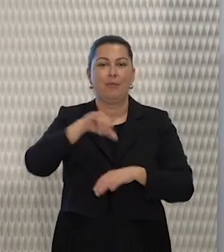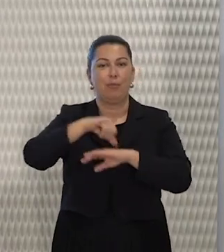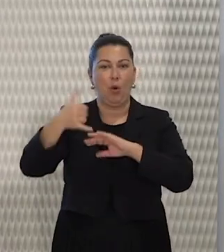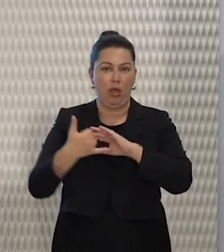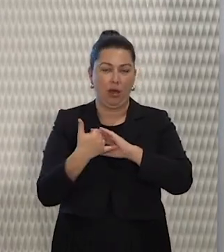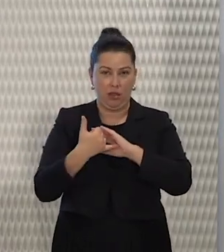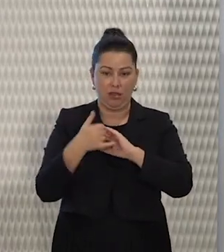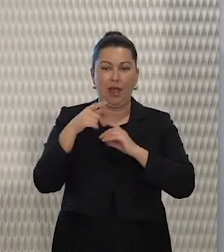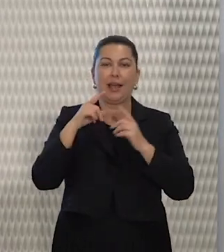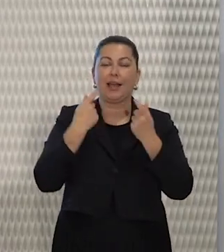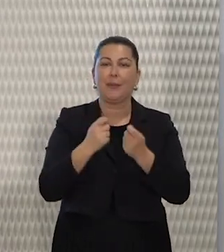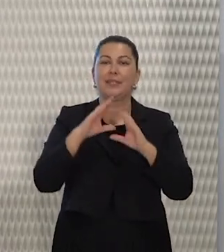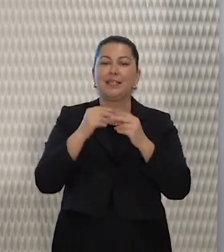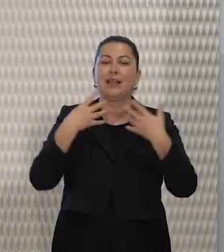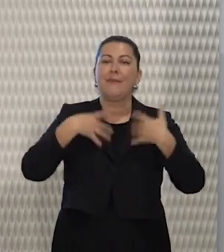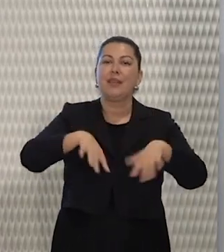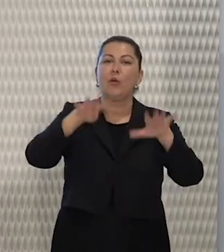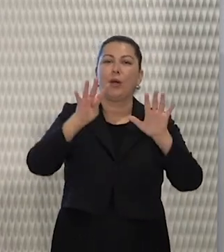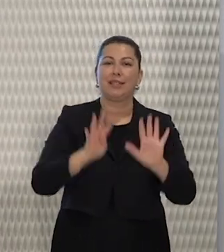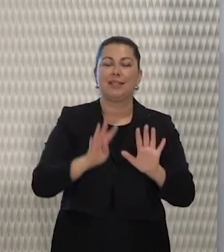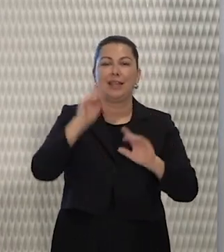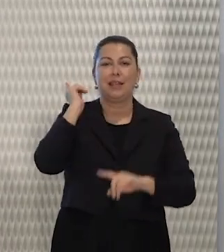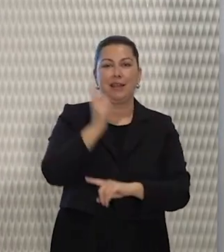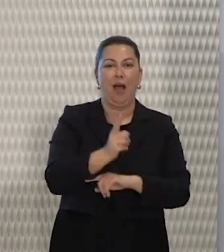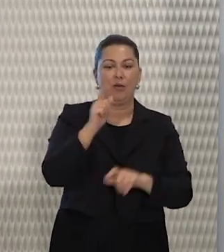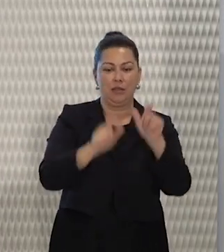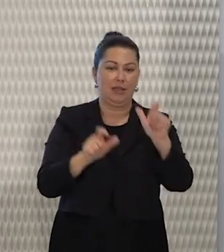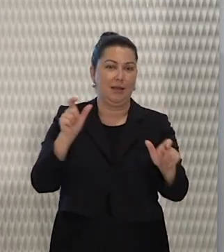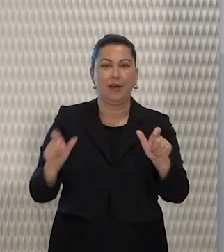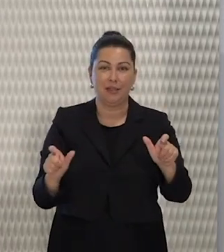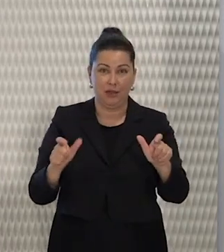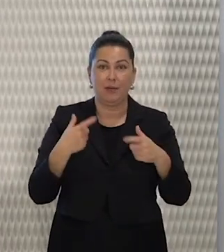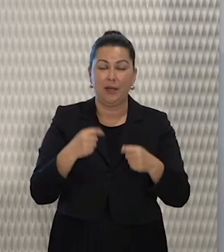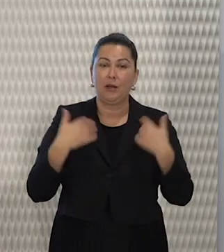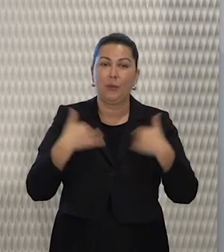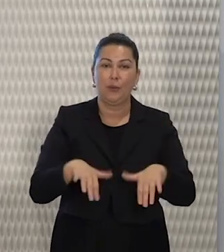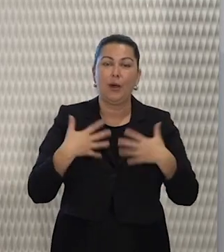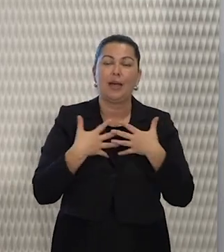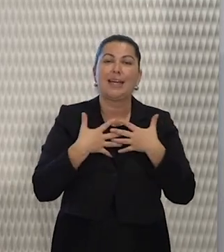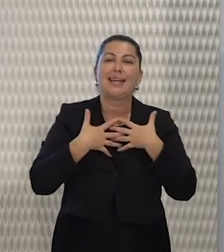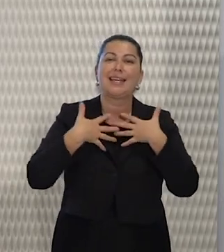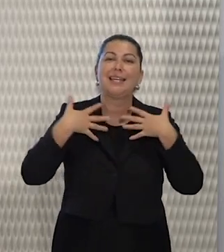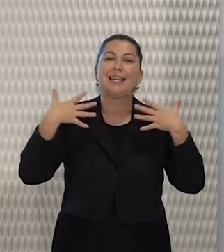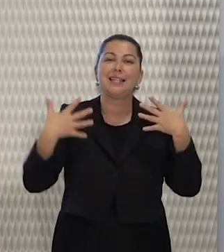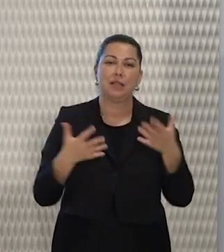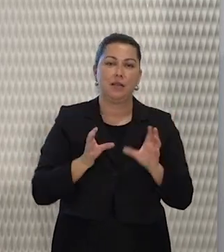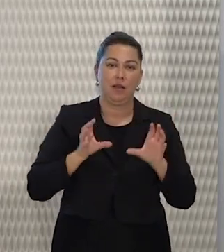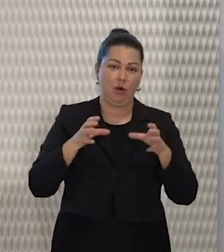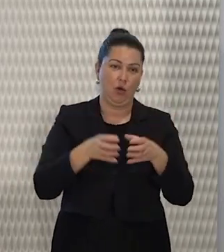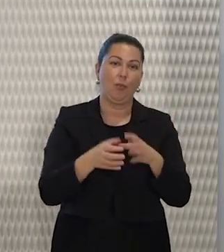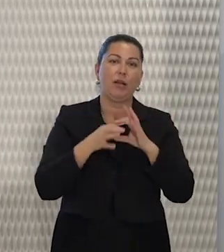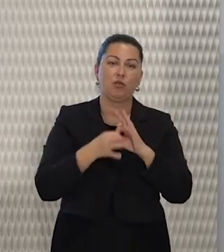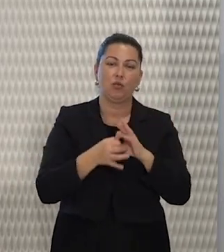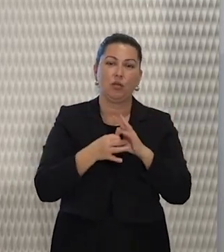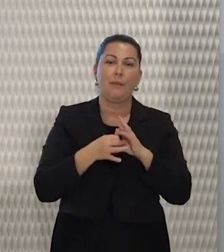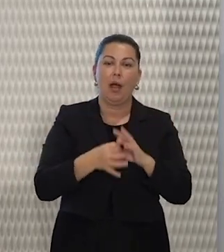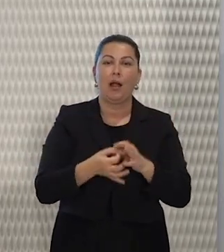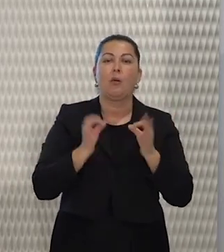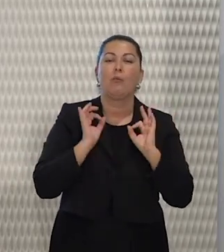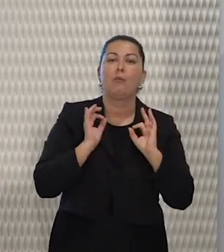sich 19.000 Menschen. Das heißt, es ist eine riesige Gruppe an potenziellen Arbeits-